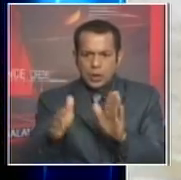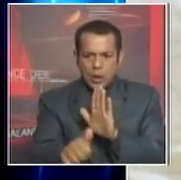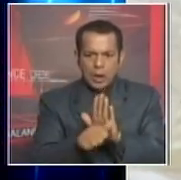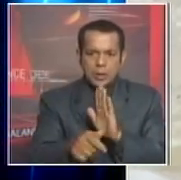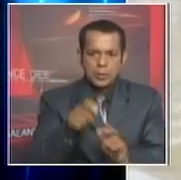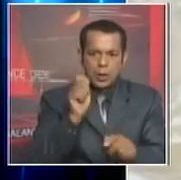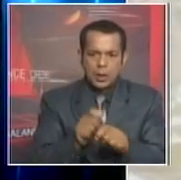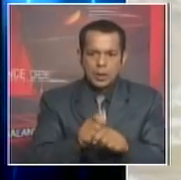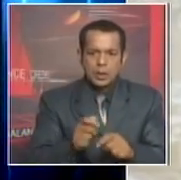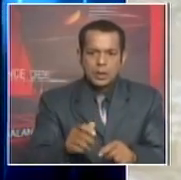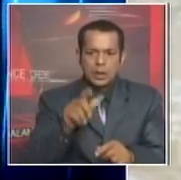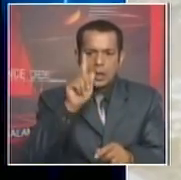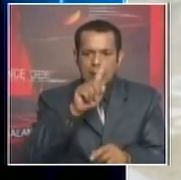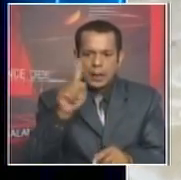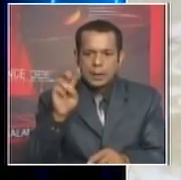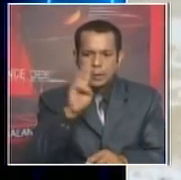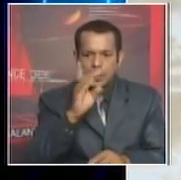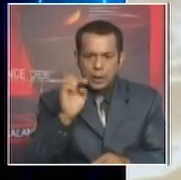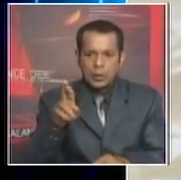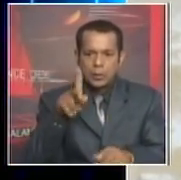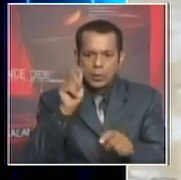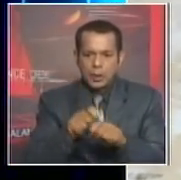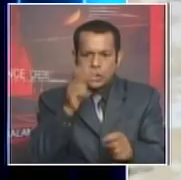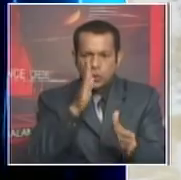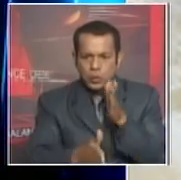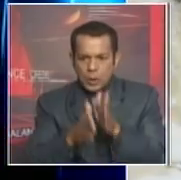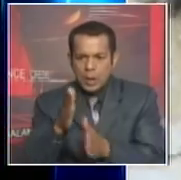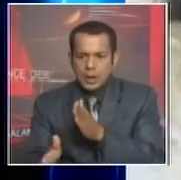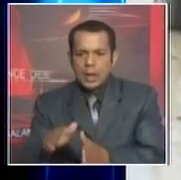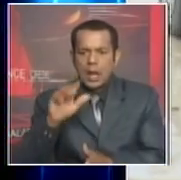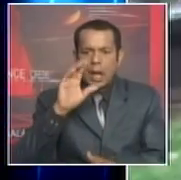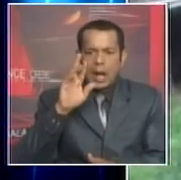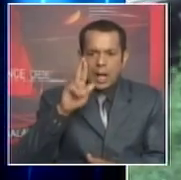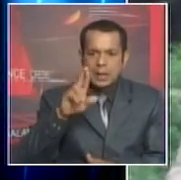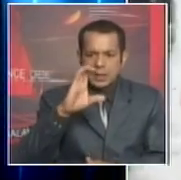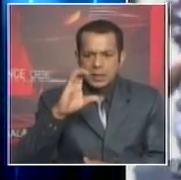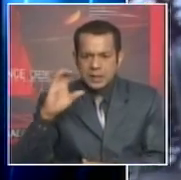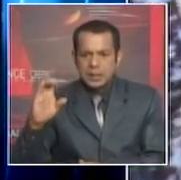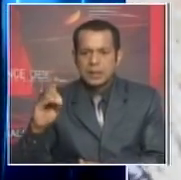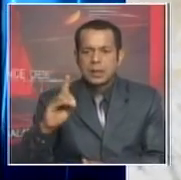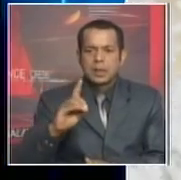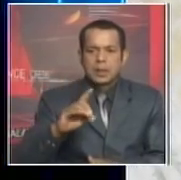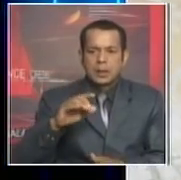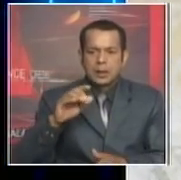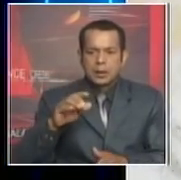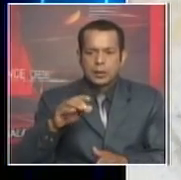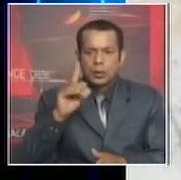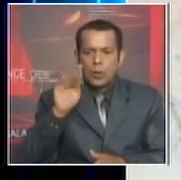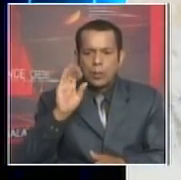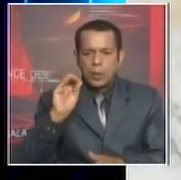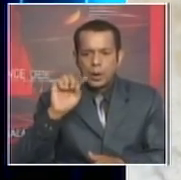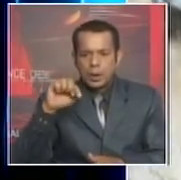बढाइएको हो। सडक 11 मिटर चौडा गरेर लैजाने योजना अनुसार RCCCM जयबाबा कम्पनीले 2073